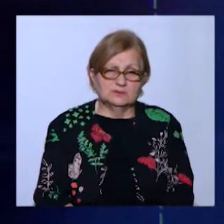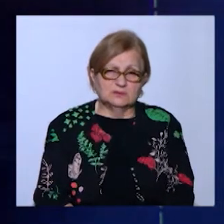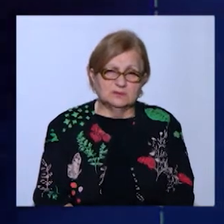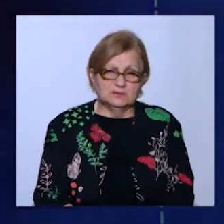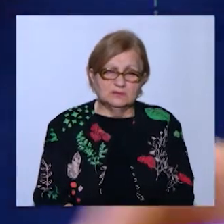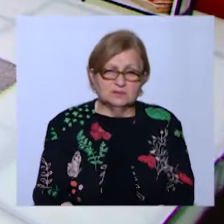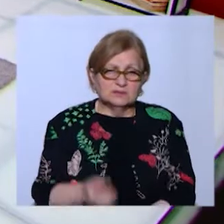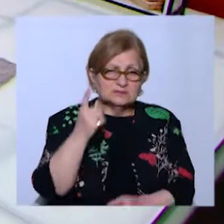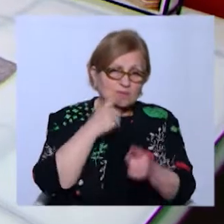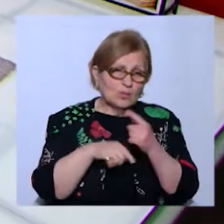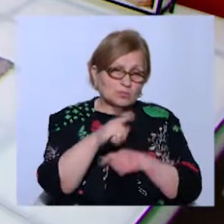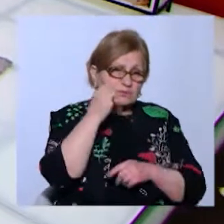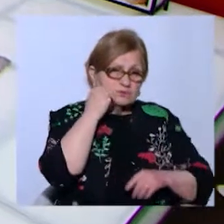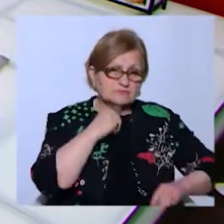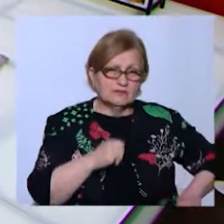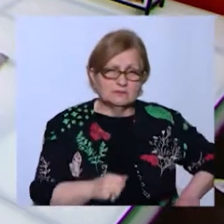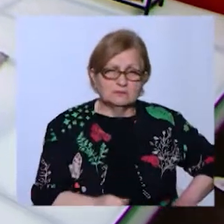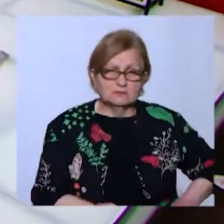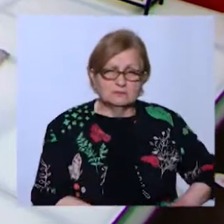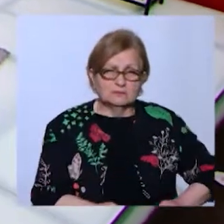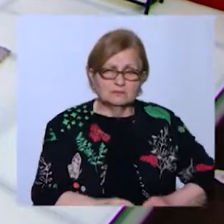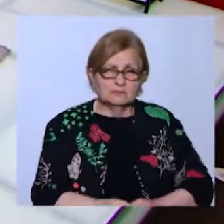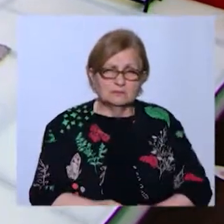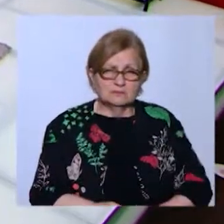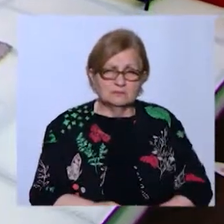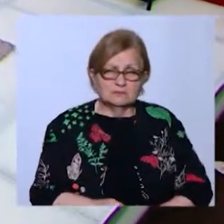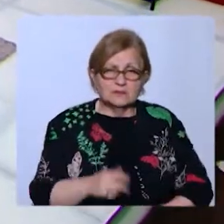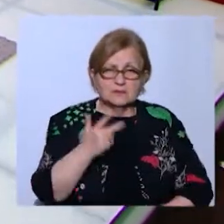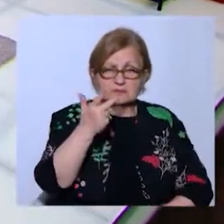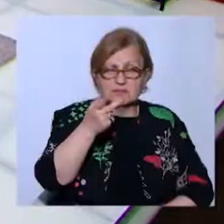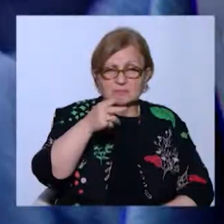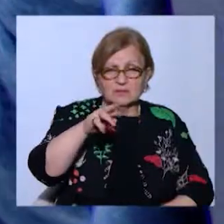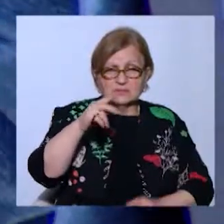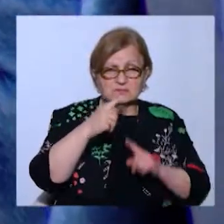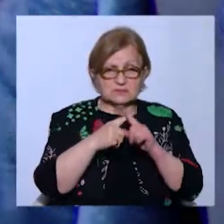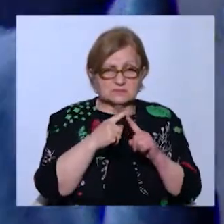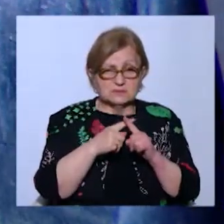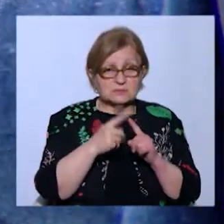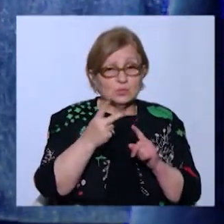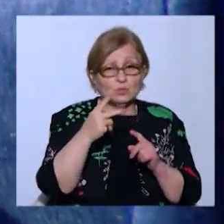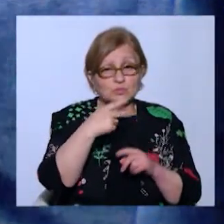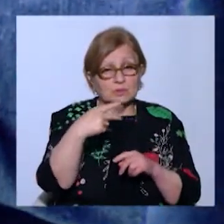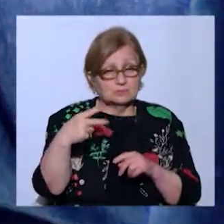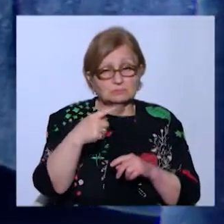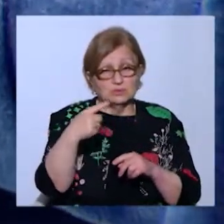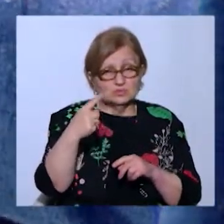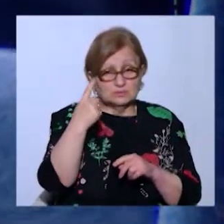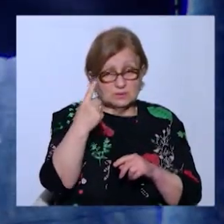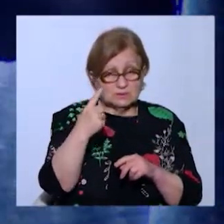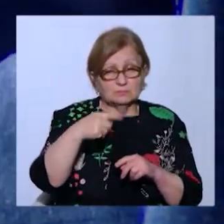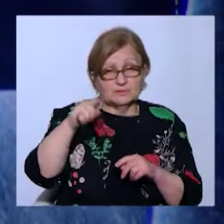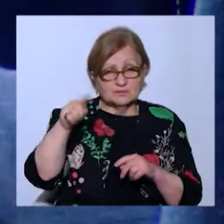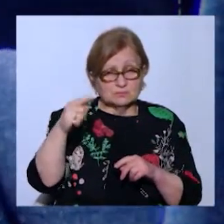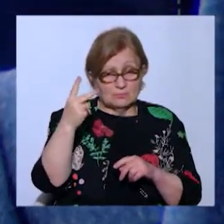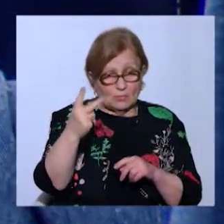ახლა ძველ ცვლადებს. მაშასადამე გვაქვს რომ 3 ხარისხად x უნდა უდრიდეს - 1 - ფესვი 2-ს